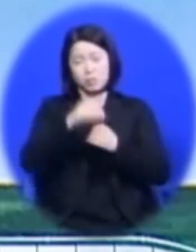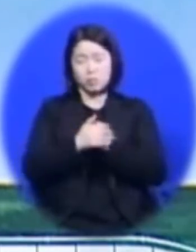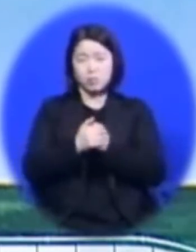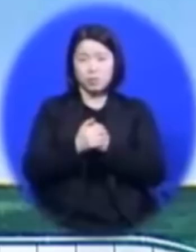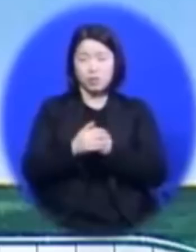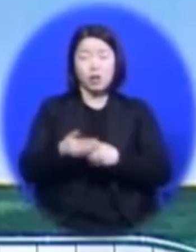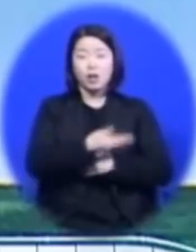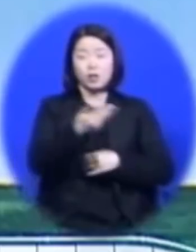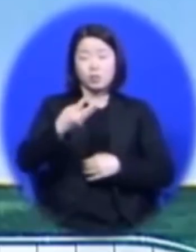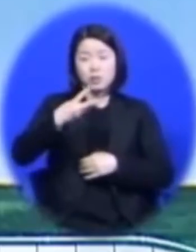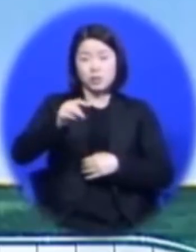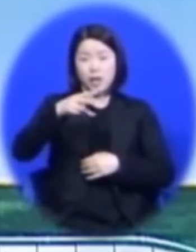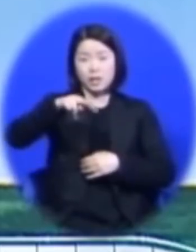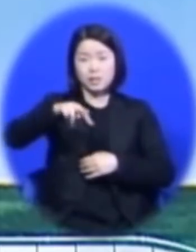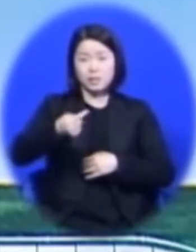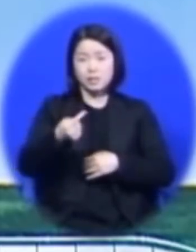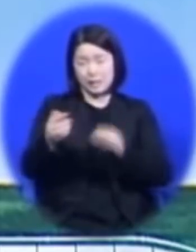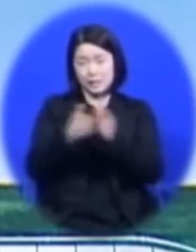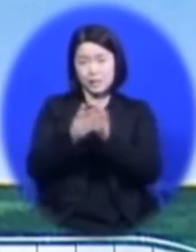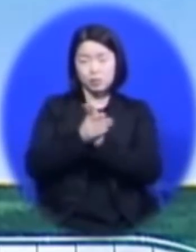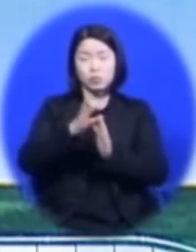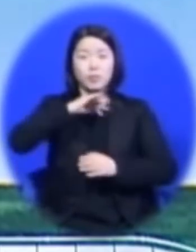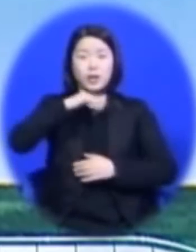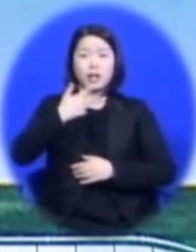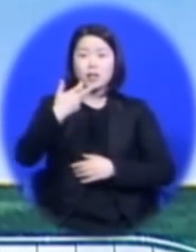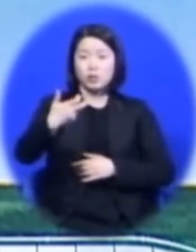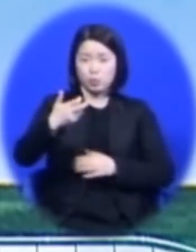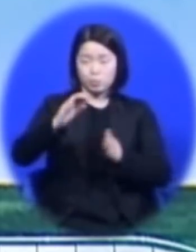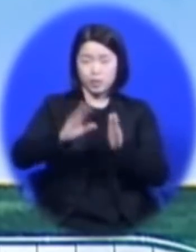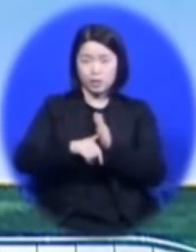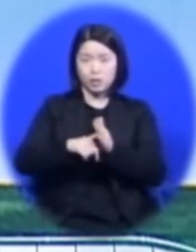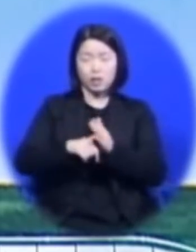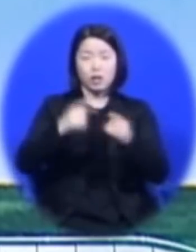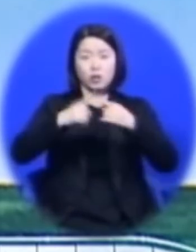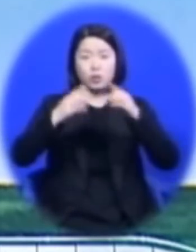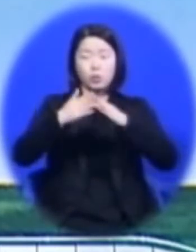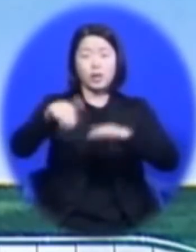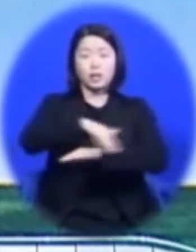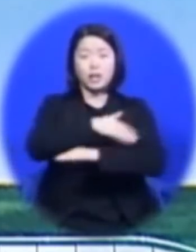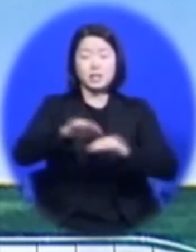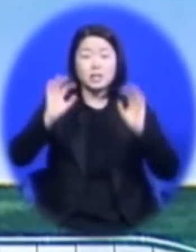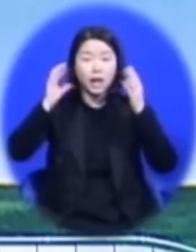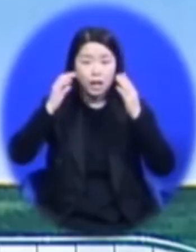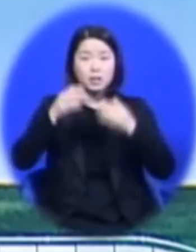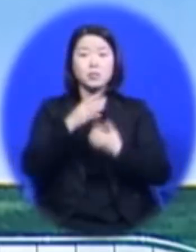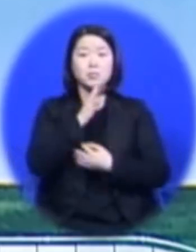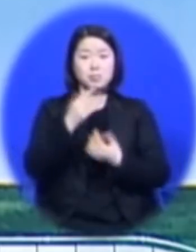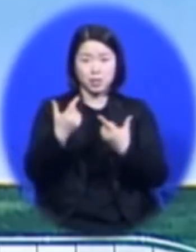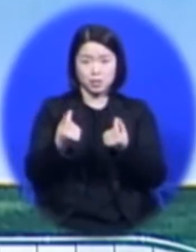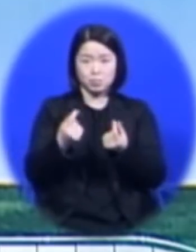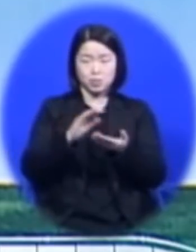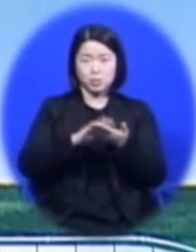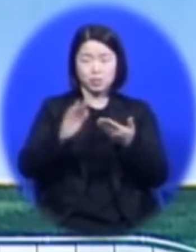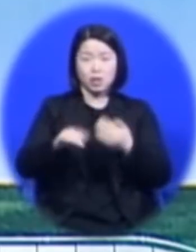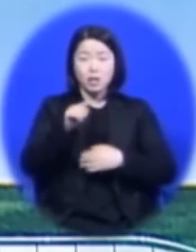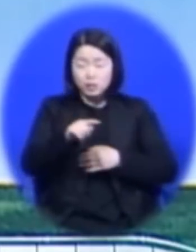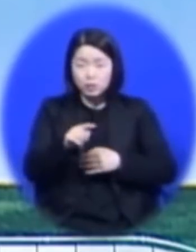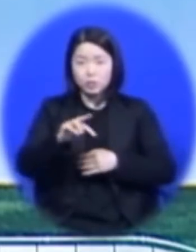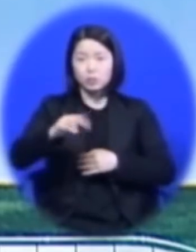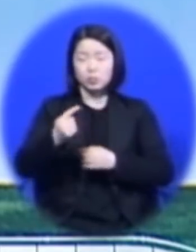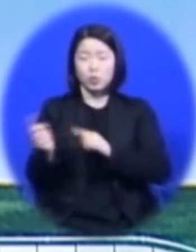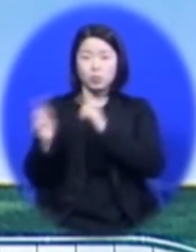여러분 일에 쓰라고 하는 이 친구는 17살 때 그런 교회에 다니는 아이였습니다 그도 부흥의